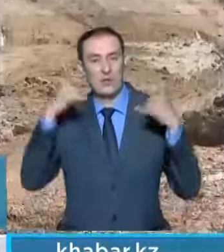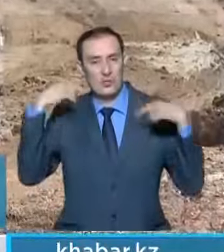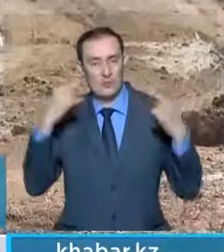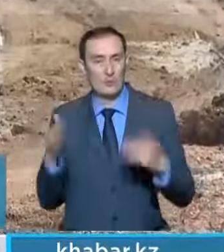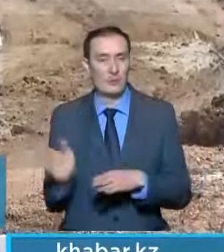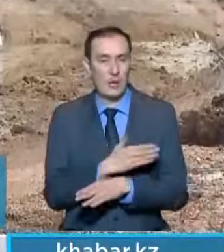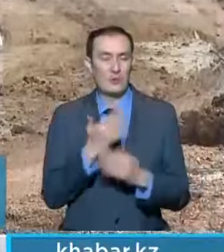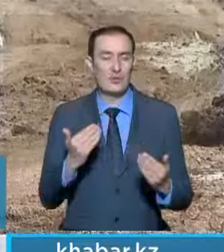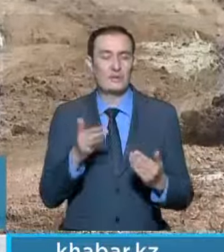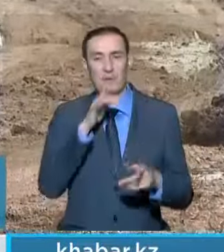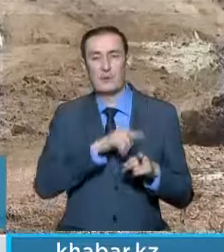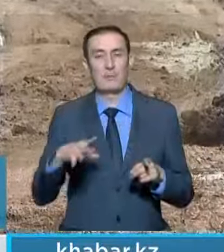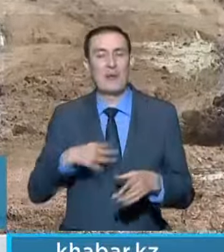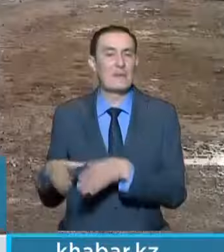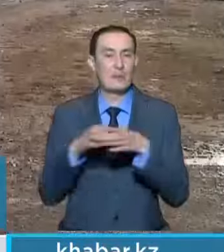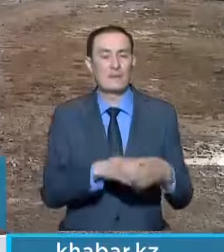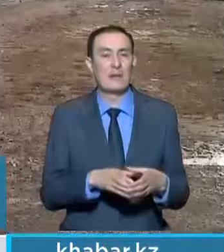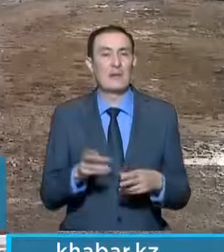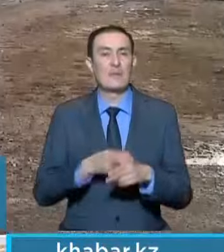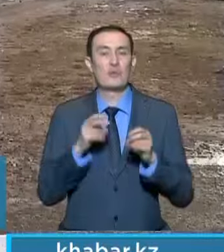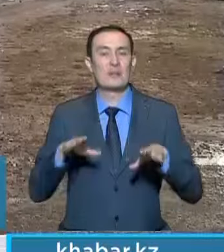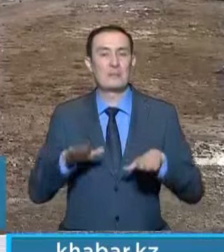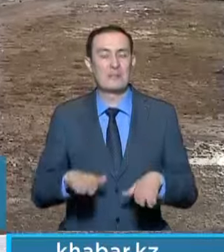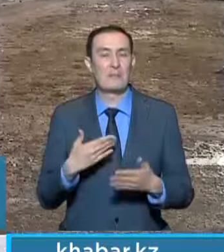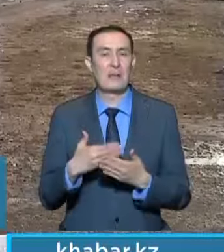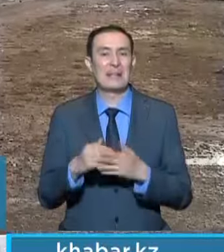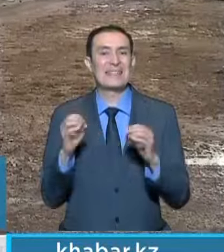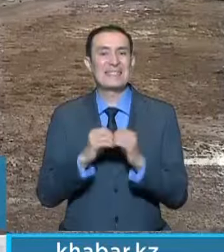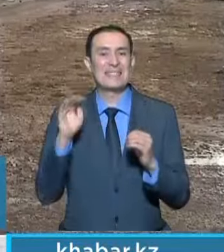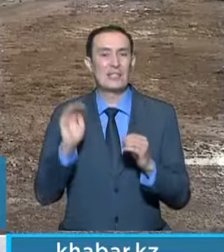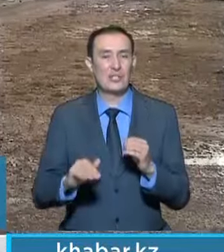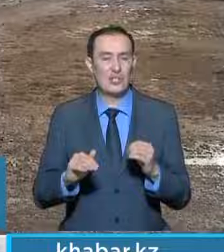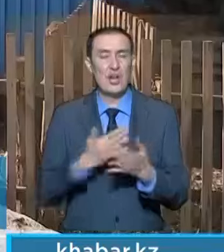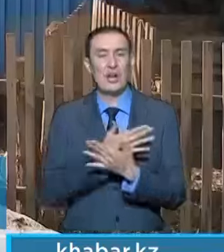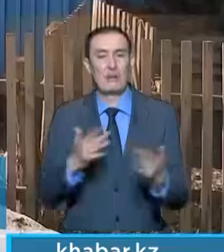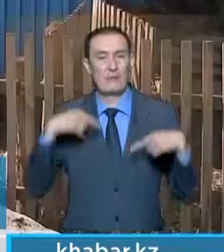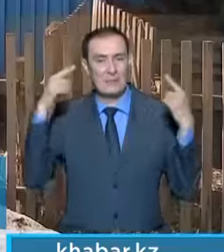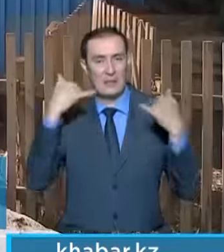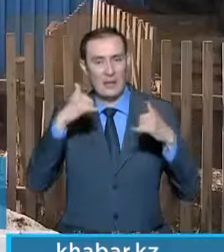начала паводкового периода были эвакуированы в безопасные места порядка 10 тысяч голов скота.